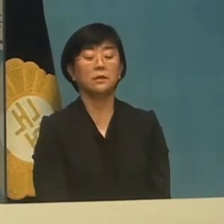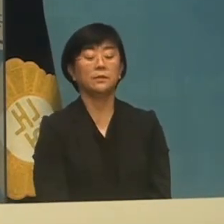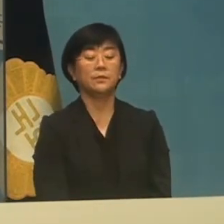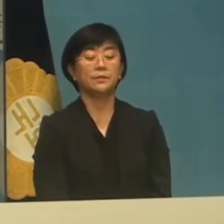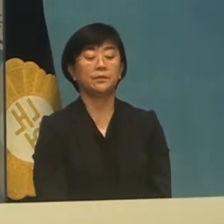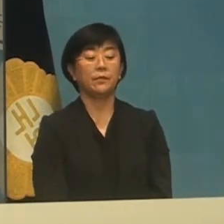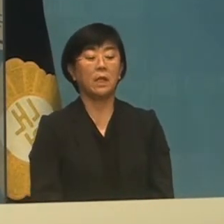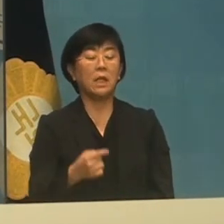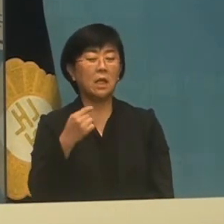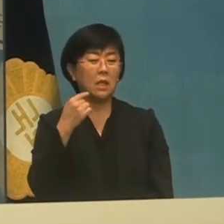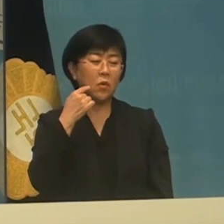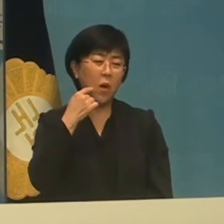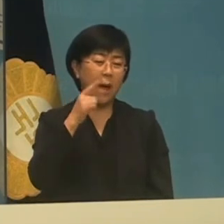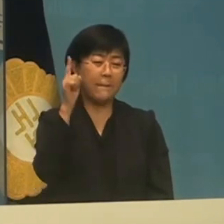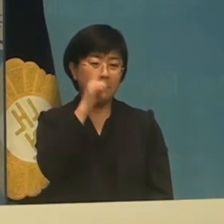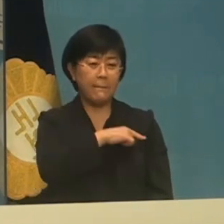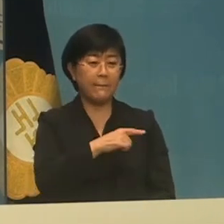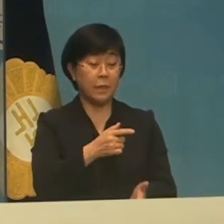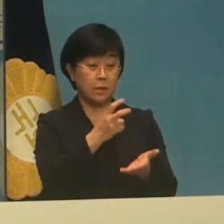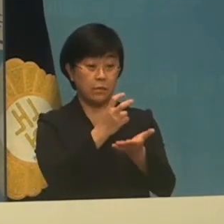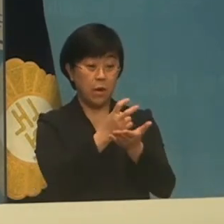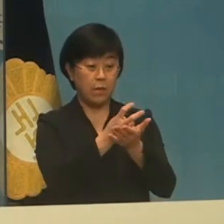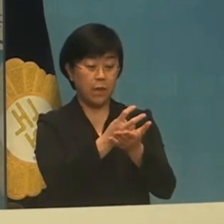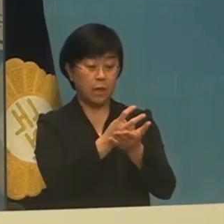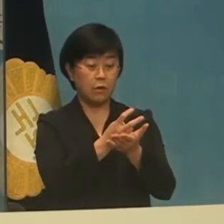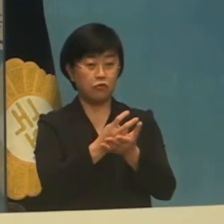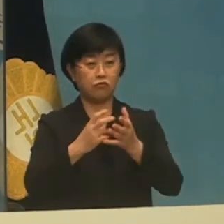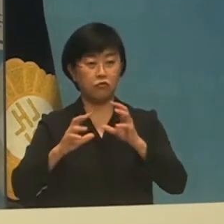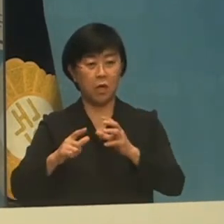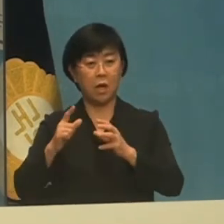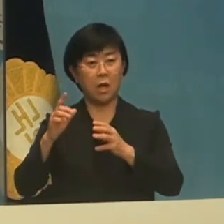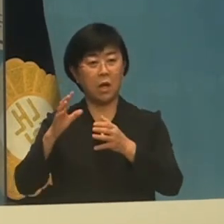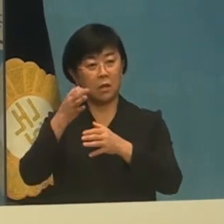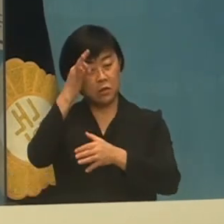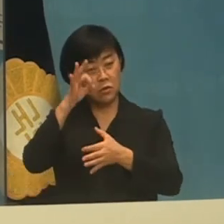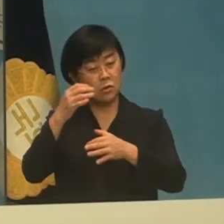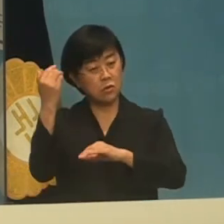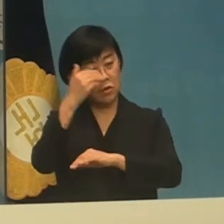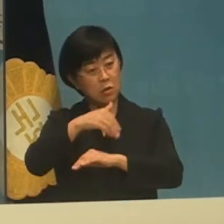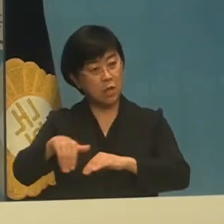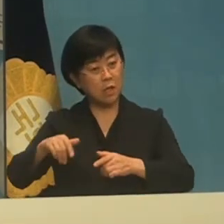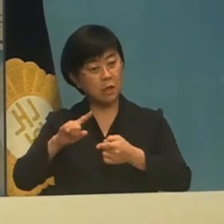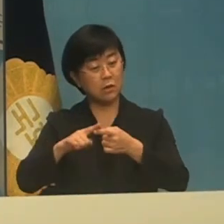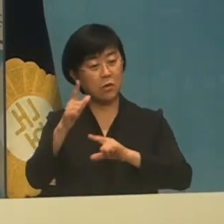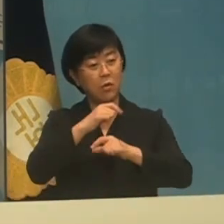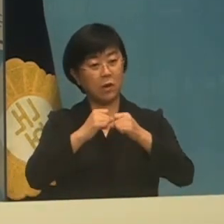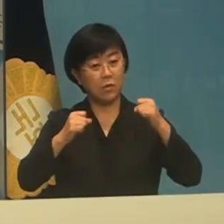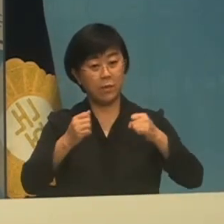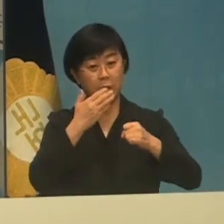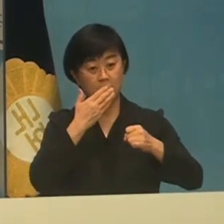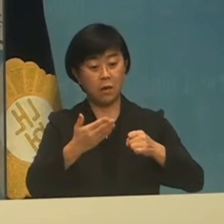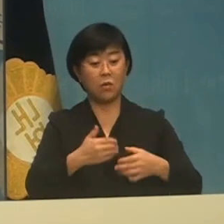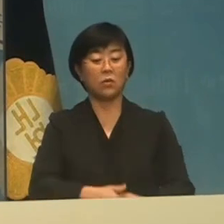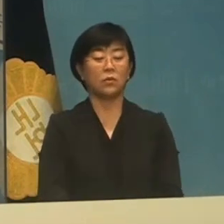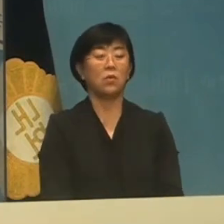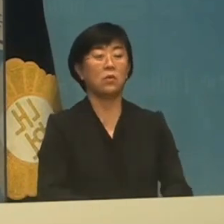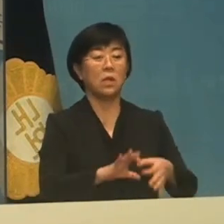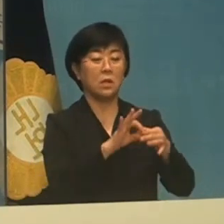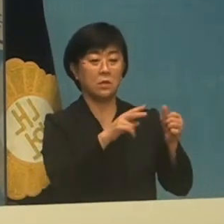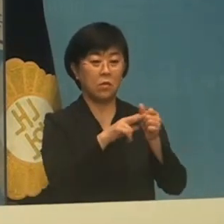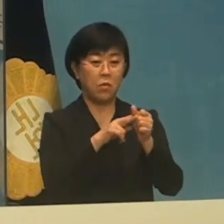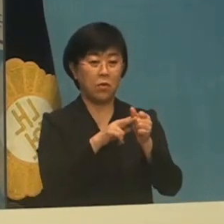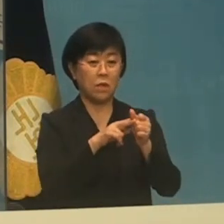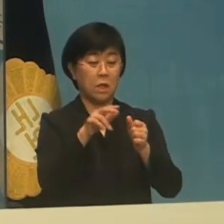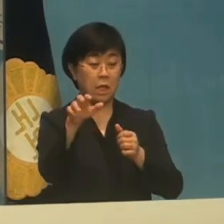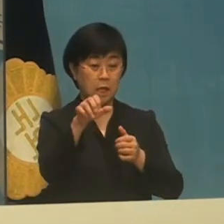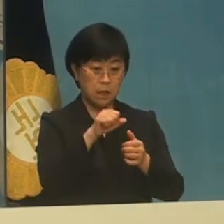말씀드린 독소조항이 국가핵심 전략기술 제도와 결부되어 더 넓게 활용될 수 있고 관련 정보를